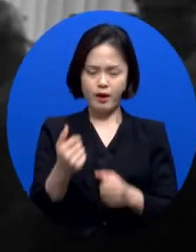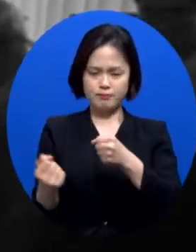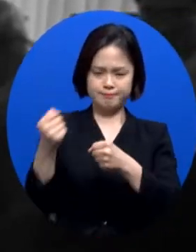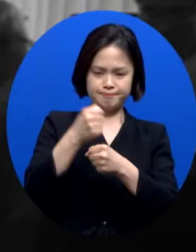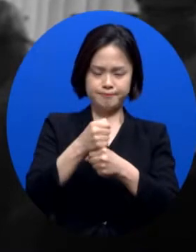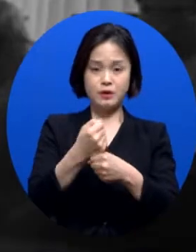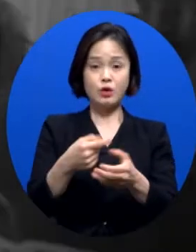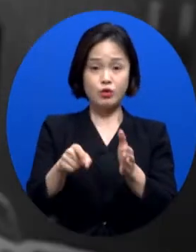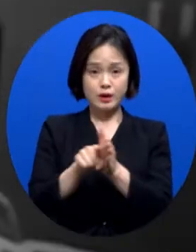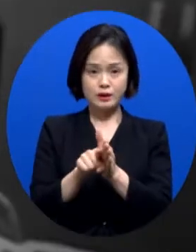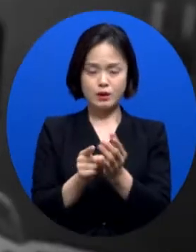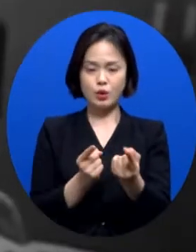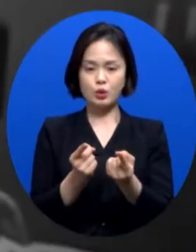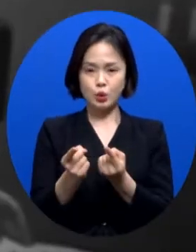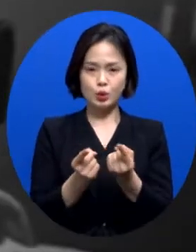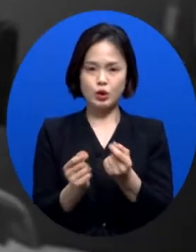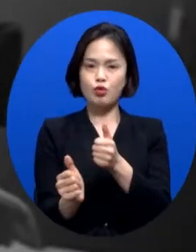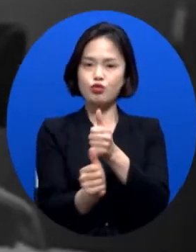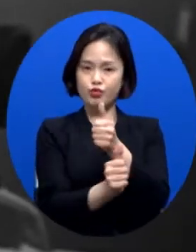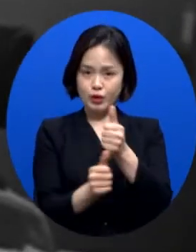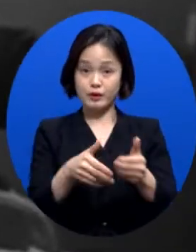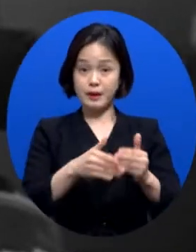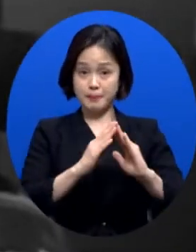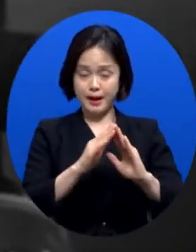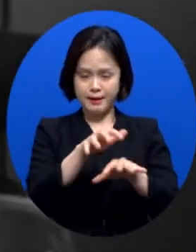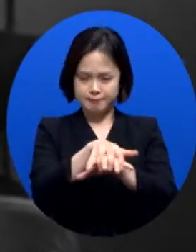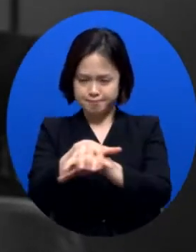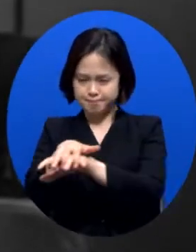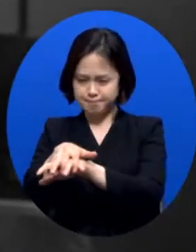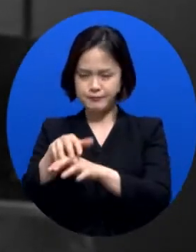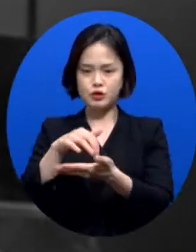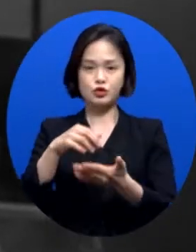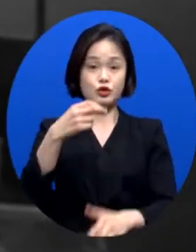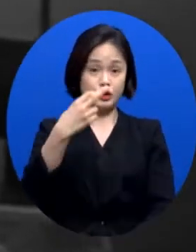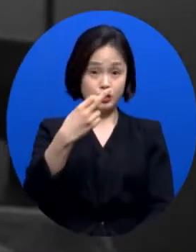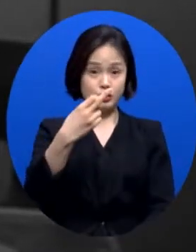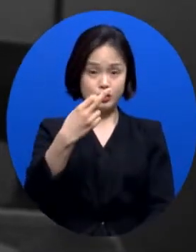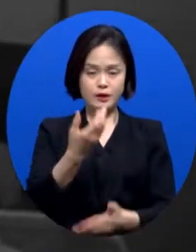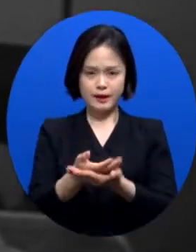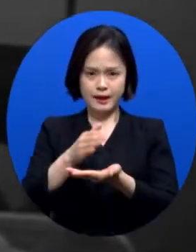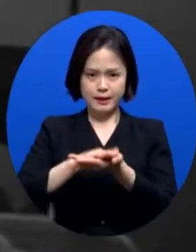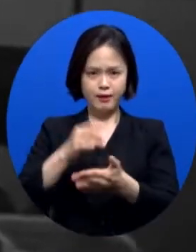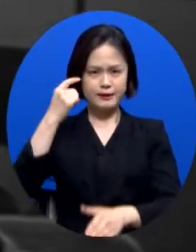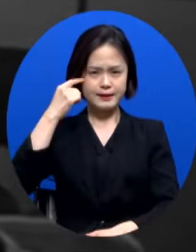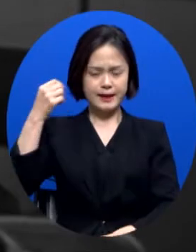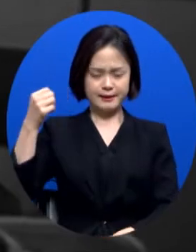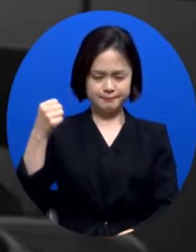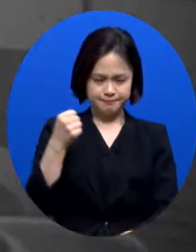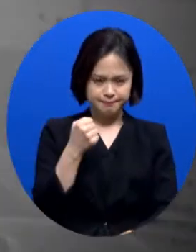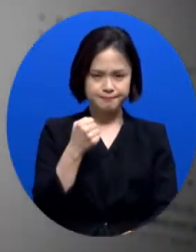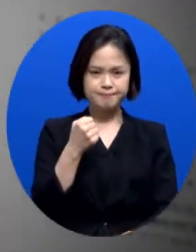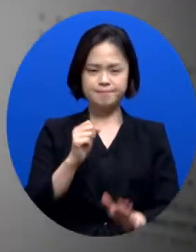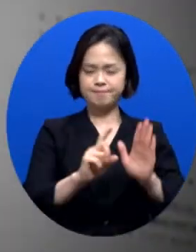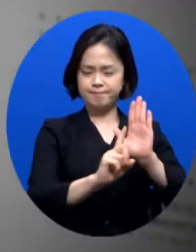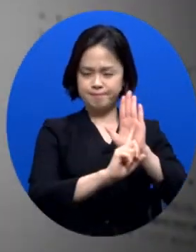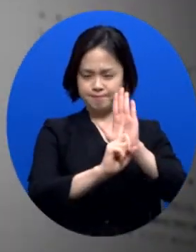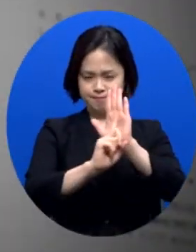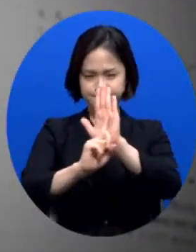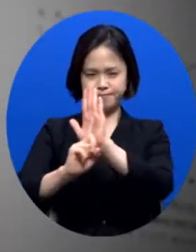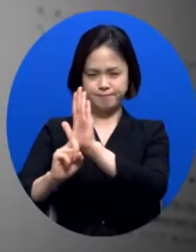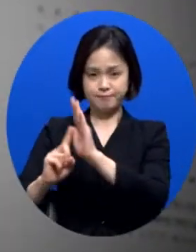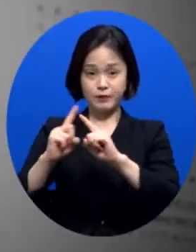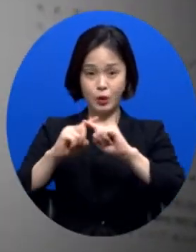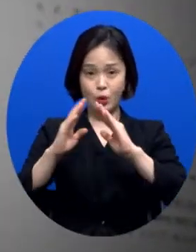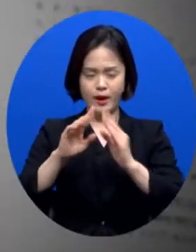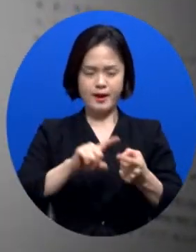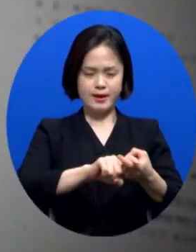지역 조정위원회와 12개 노회를 조직했고 개혁신앙의 정신을 대내외적으로 알리면서 교회의